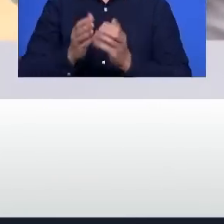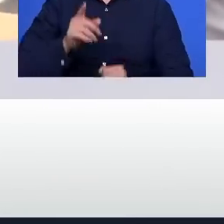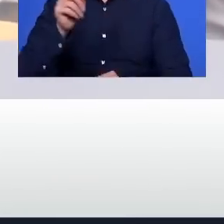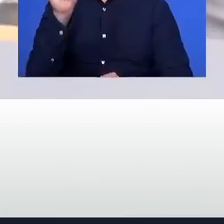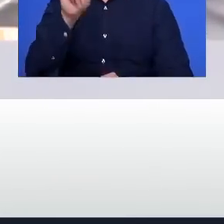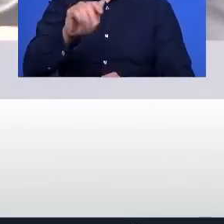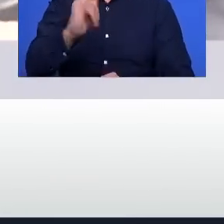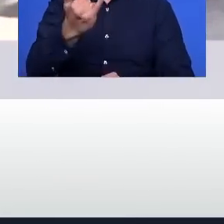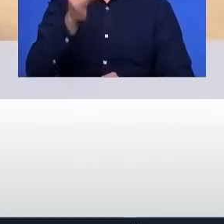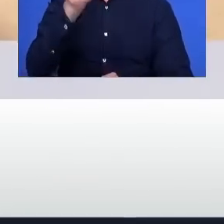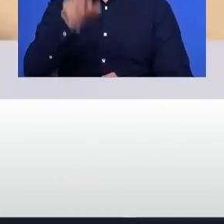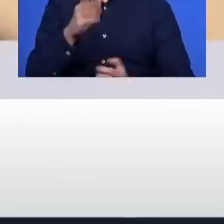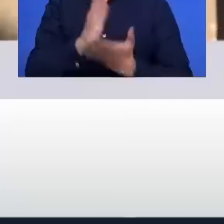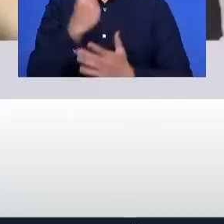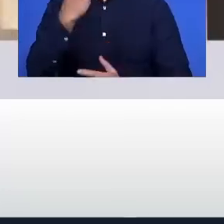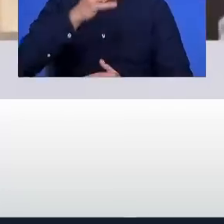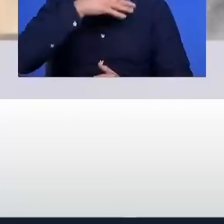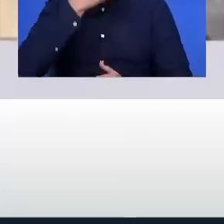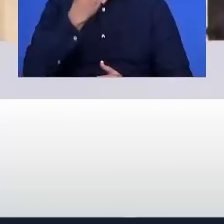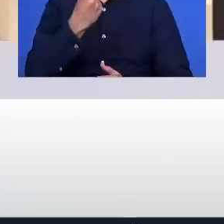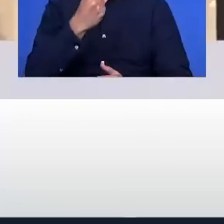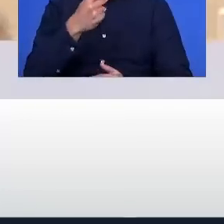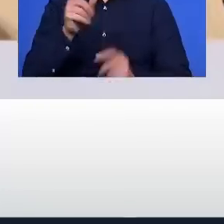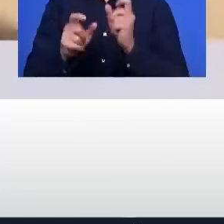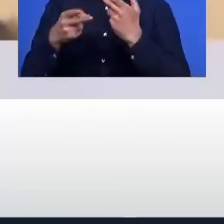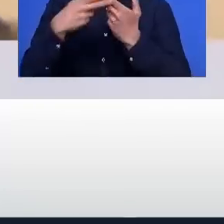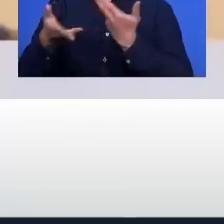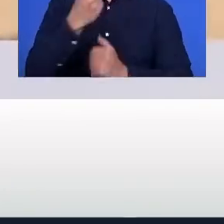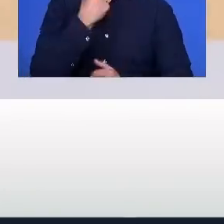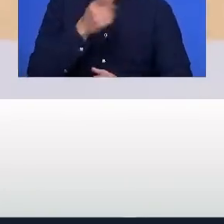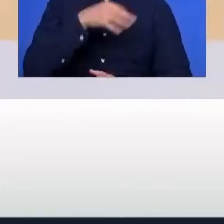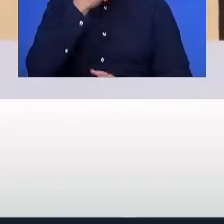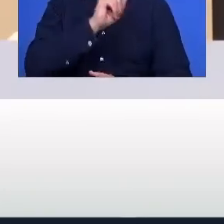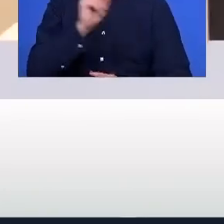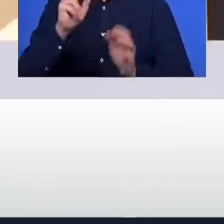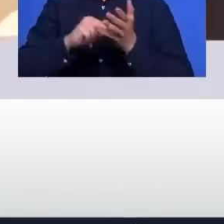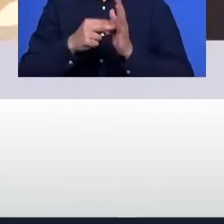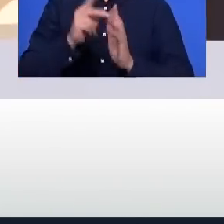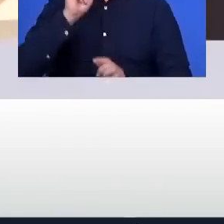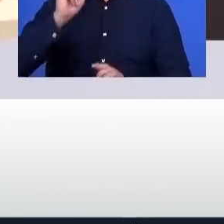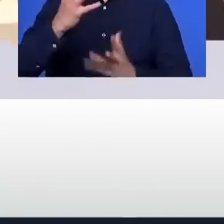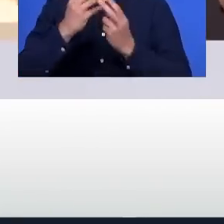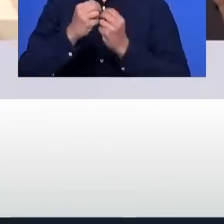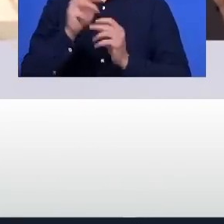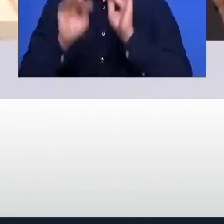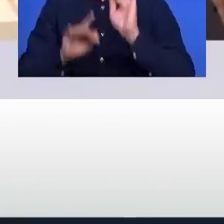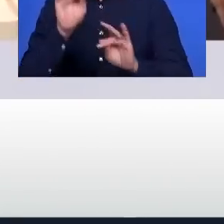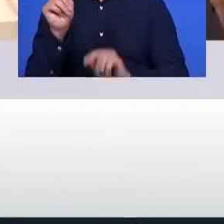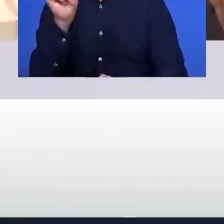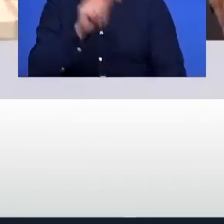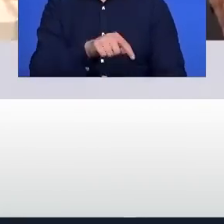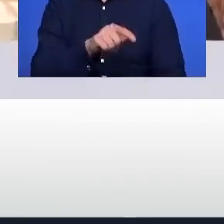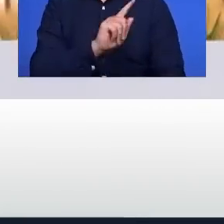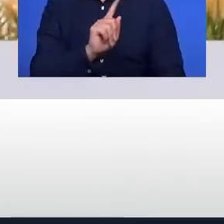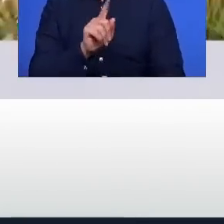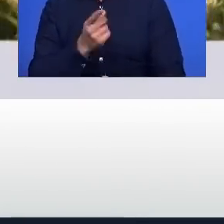נוכח, אפילו יישא נאום, בסביבתו אומרים שהנאום לא יהיה פוליטי, אבל המשפחות שמתנגדות להגעתו לא